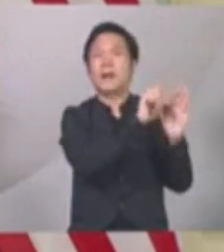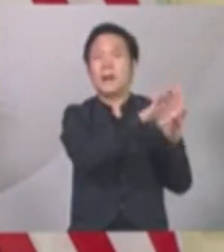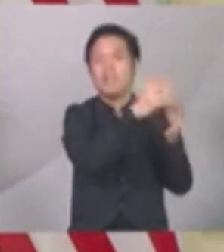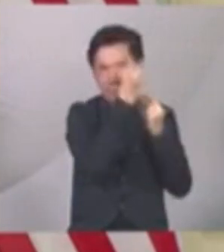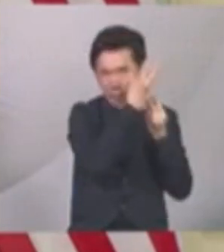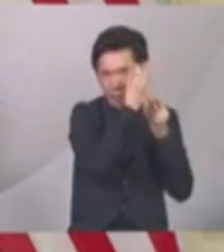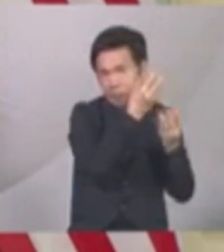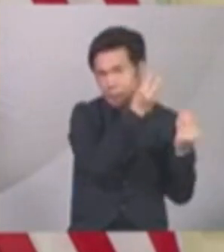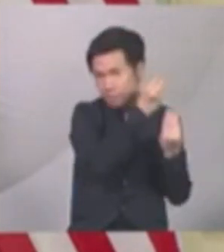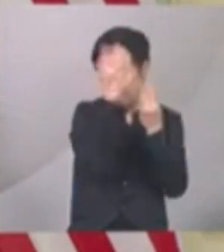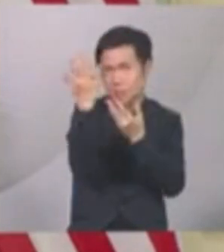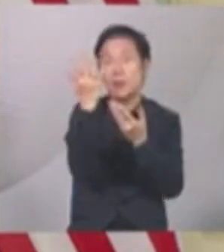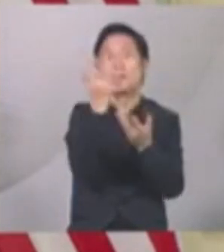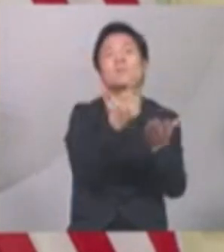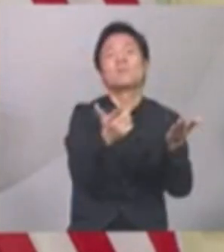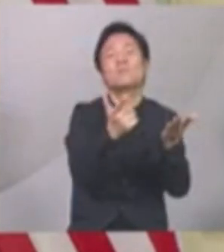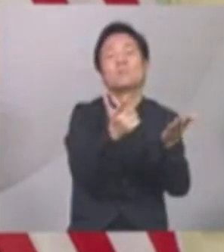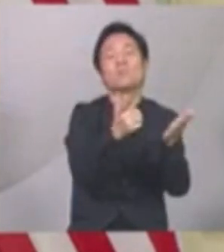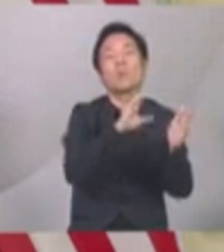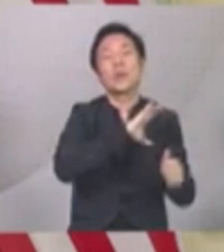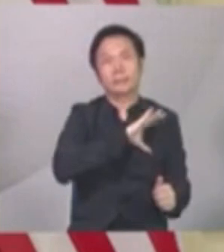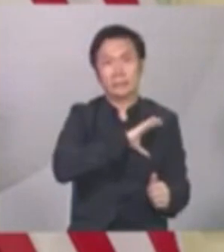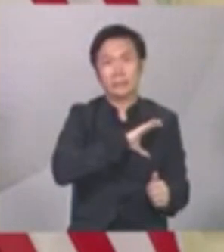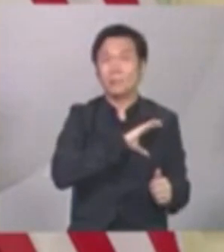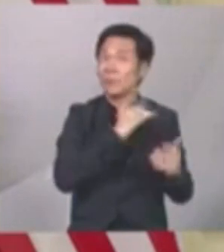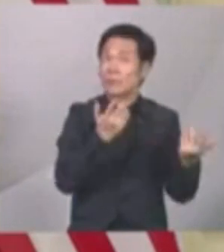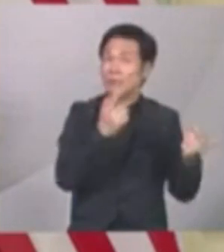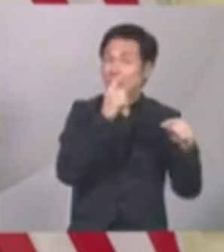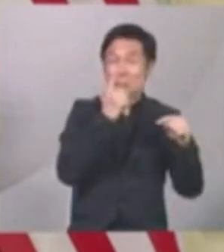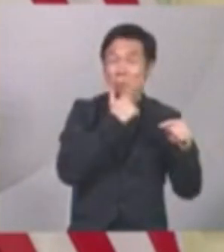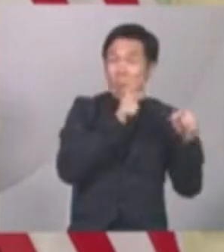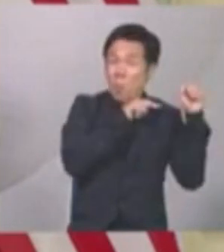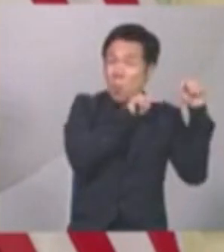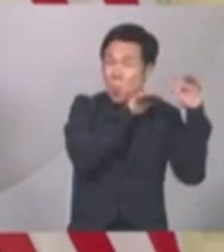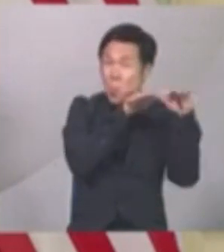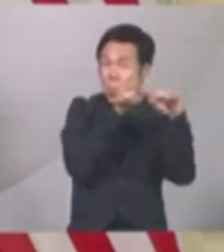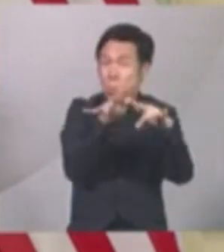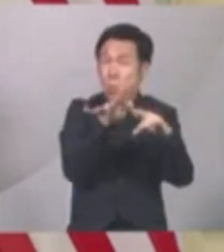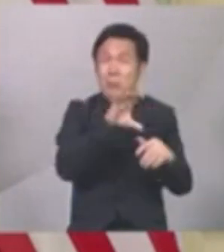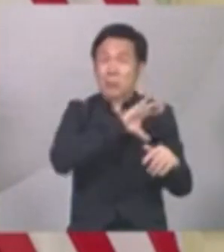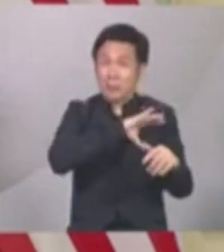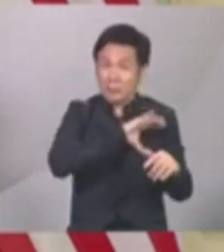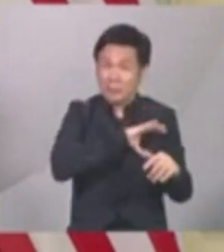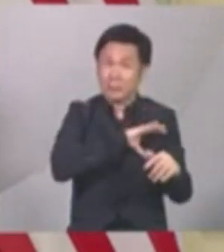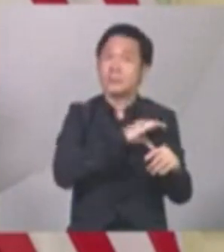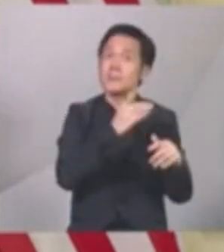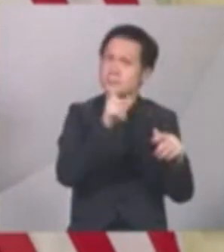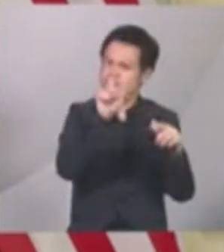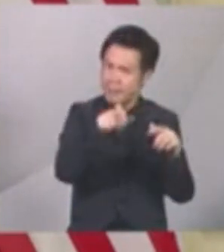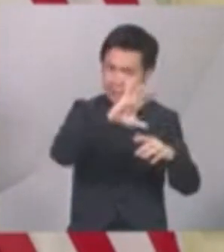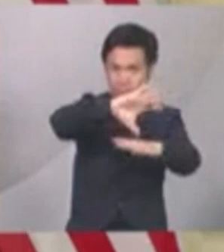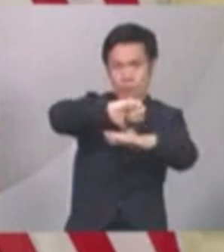Walaubagaimanapun, untuk mengelakkan kesesakan di balai-balai polis, mereka perlu membuat temu janji dengan